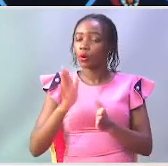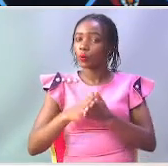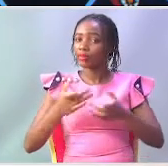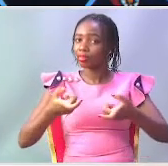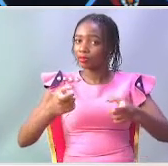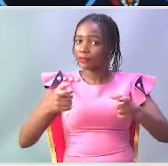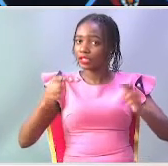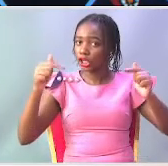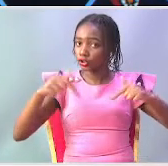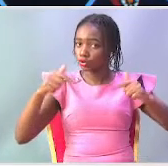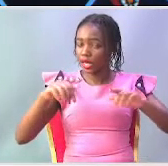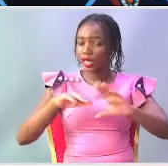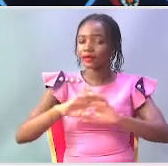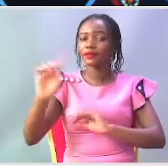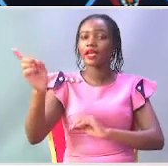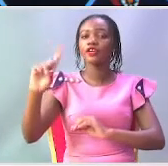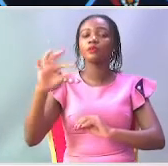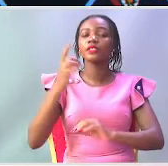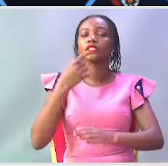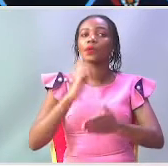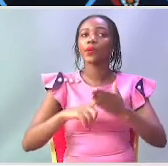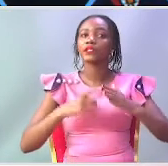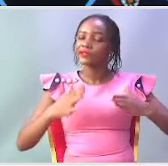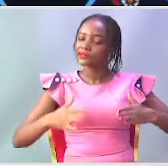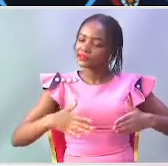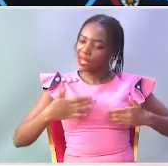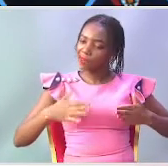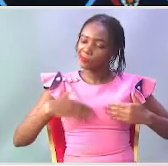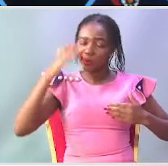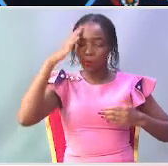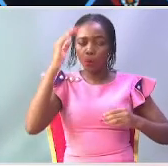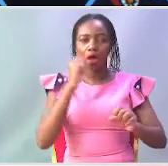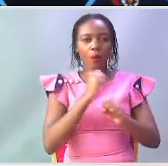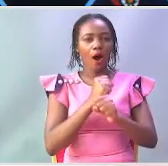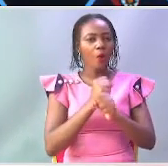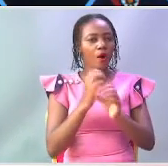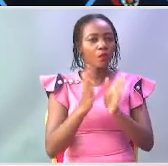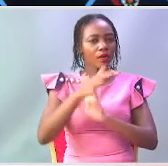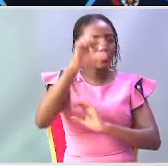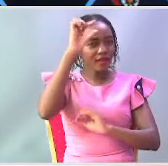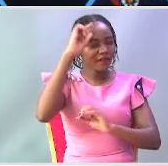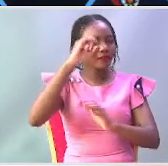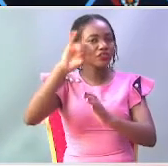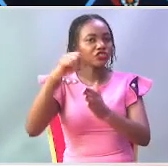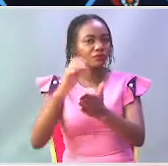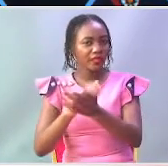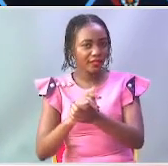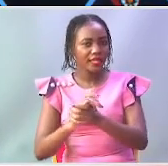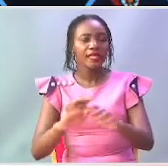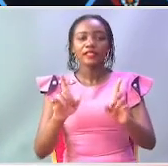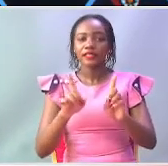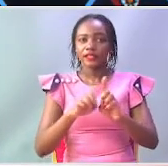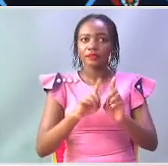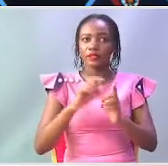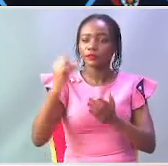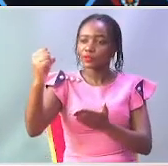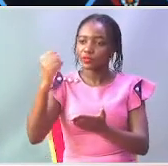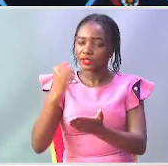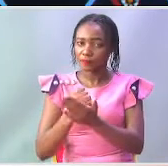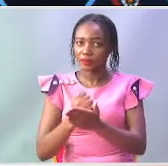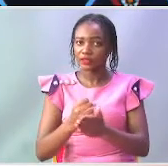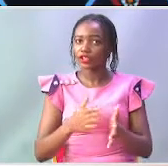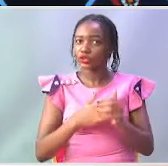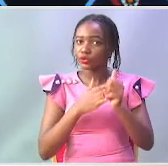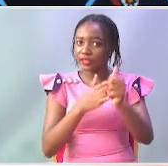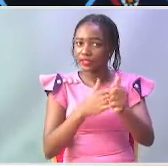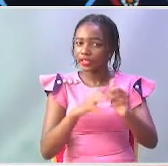Nairobi ameelezea kuwa alifurahi kufanya kazi na serikali ya Jubilee. Na Namwamba ambaye aliteuliwa kuongoza kampeni